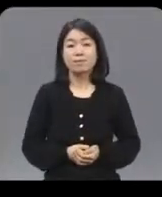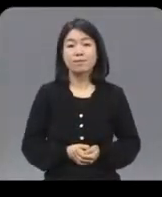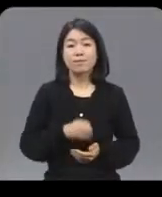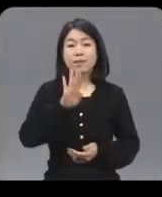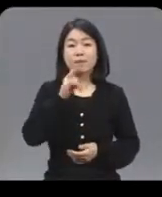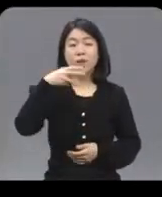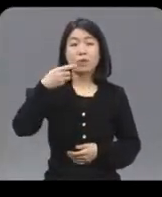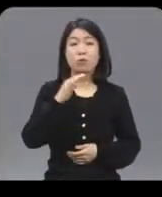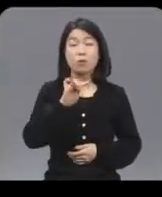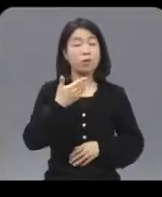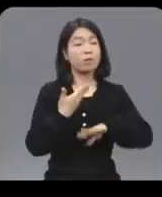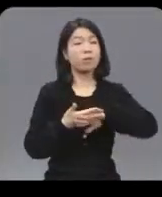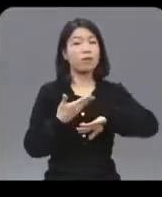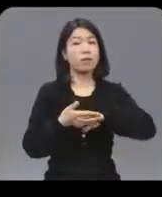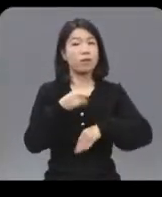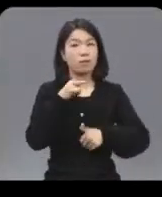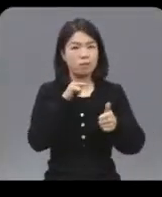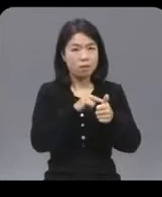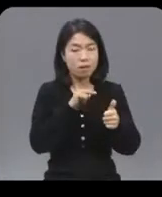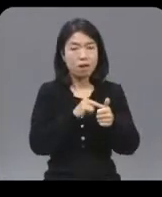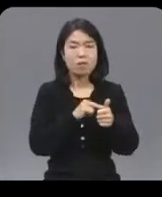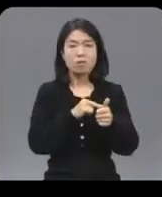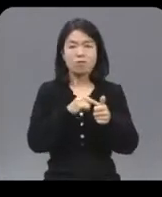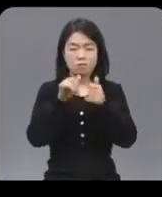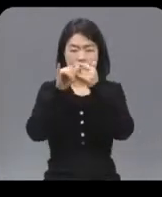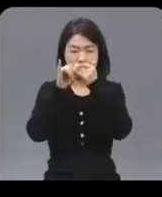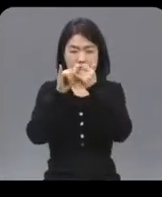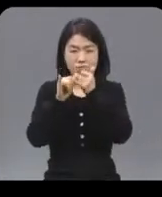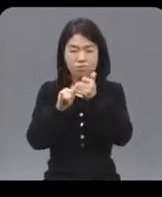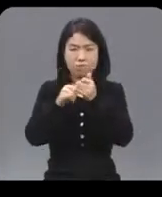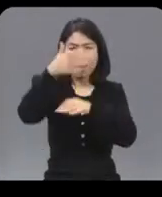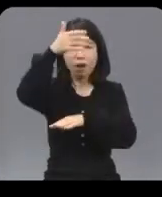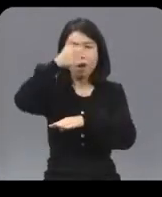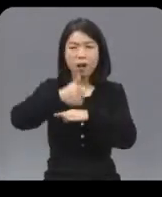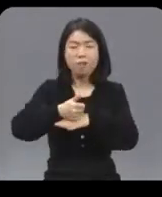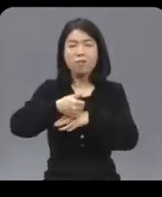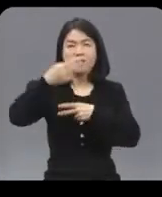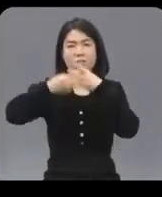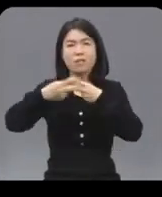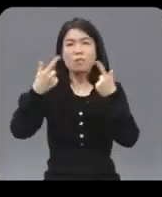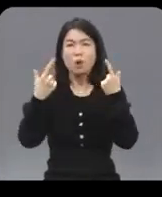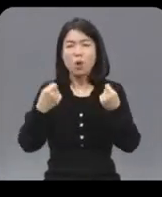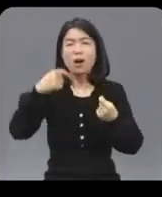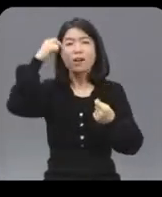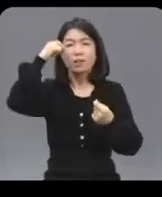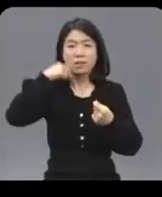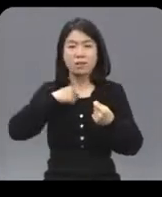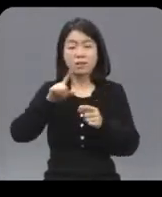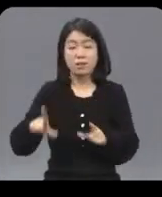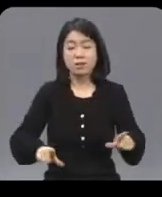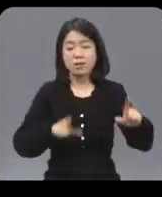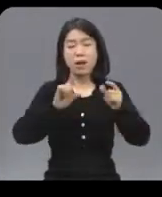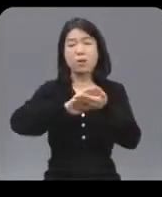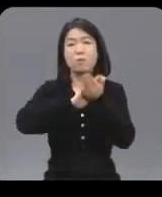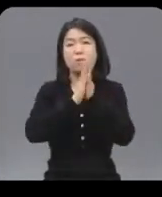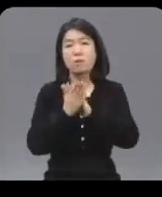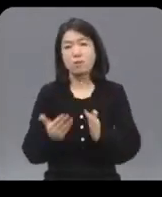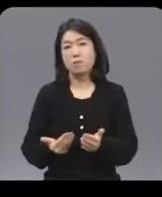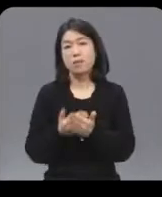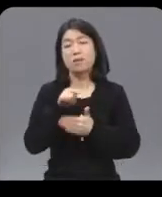베토벤은 달라요. 그에게는 훌륭하고 궁극적인 차원에서 드라마적인 것이 있습니다. 삶, 변화,